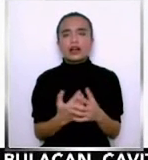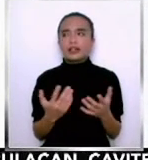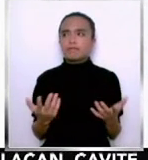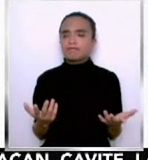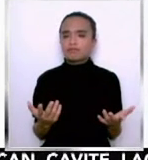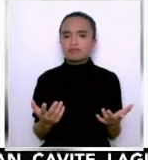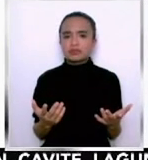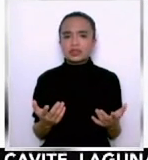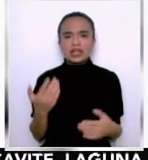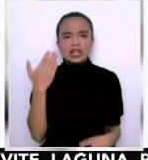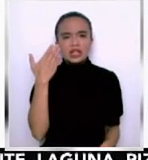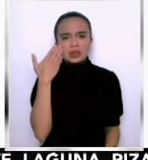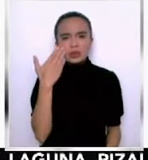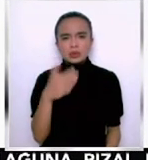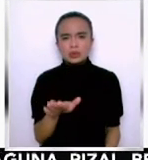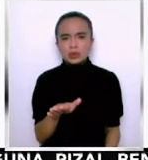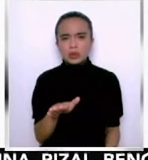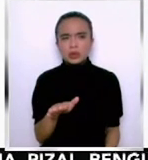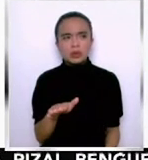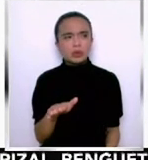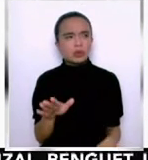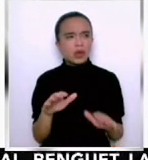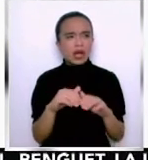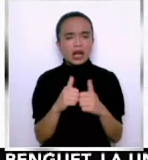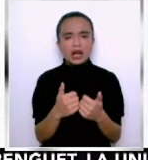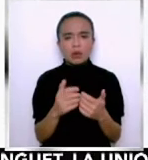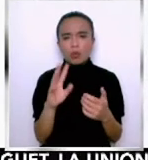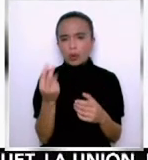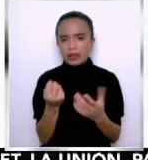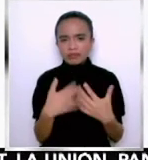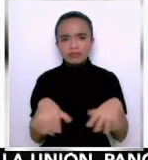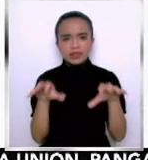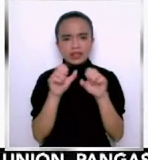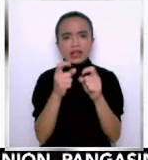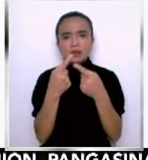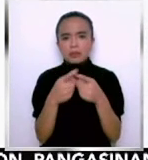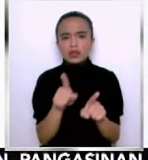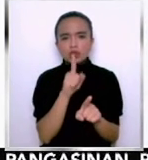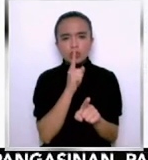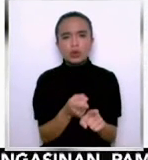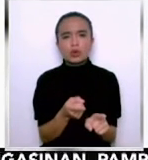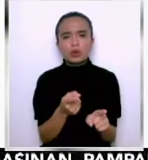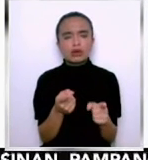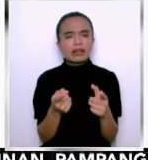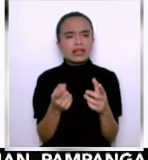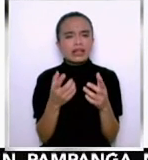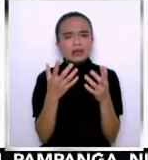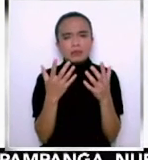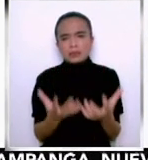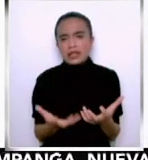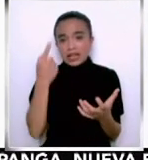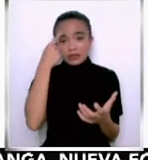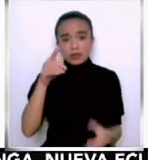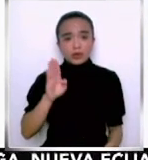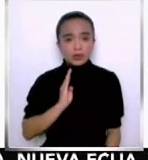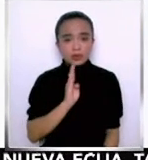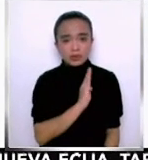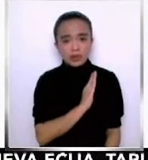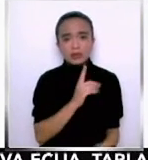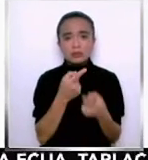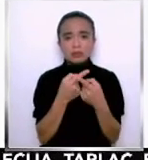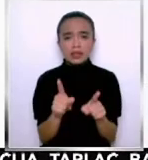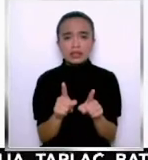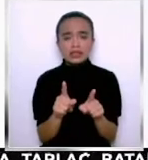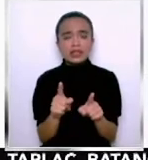will this end, ba? So it's really weighing heavily also on the board, but okay. on the one hand also, tinitingnan din syempre